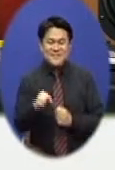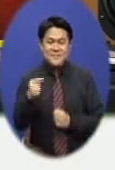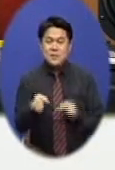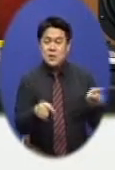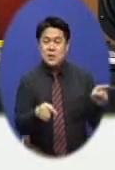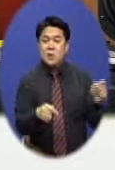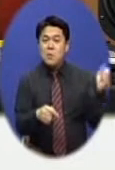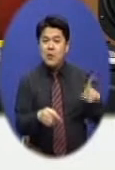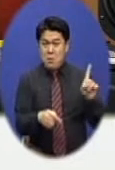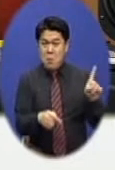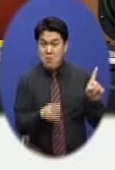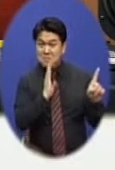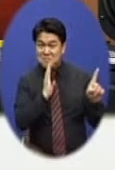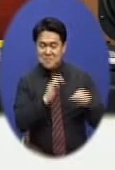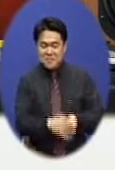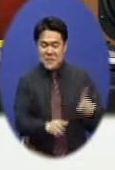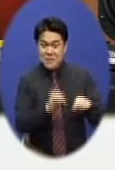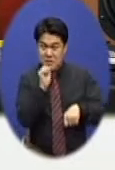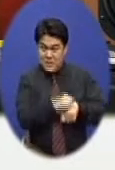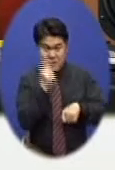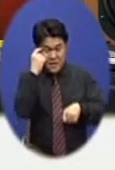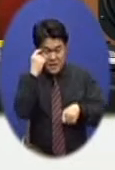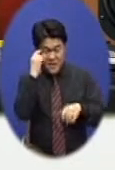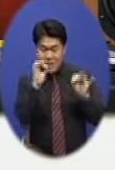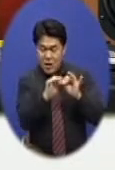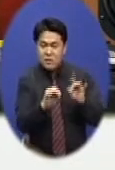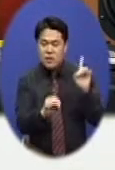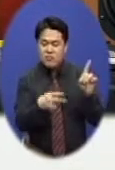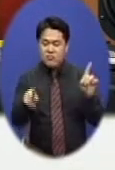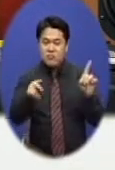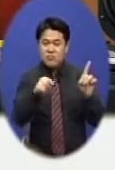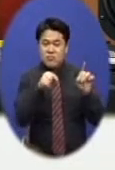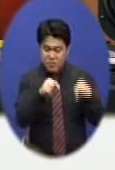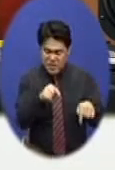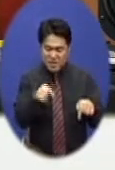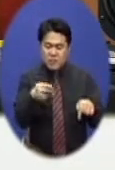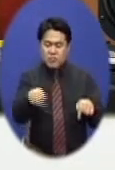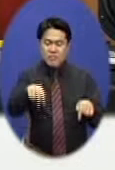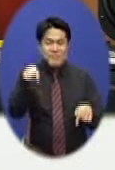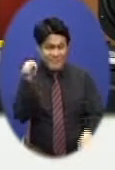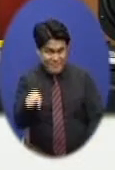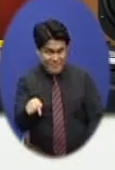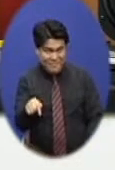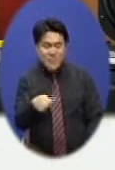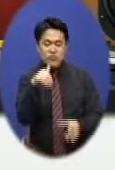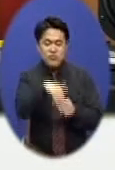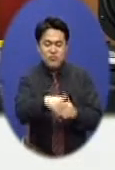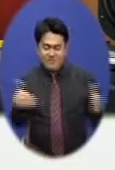누르시고 1번 참여자이기 때문에 1번을 꾹 누르시고 네, 우물정자를 누르시면